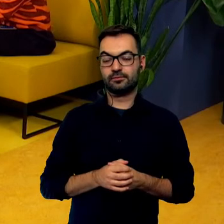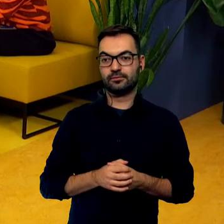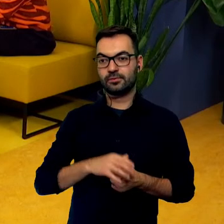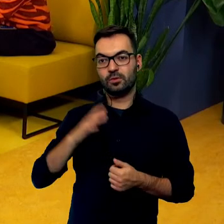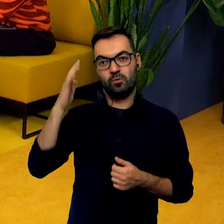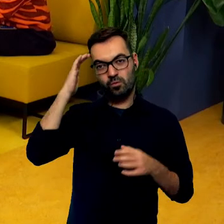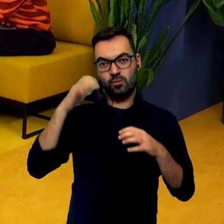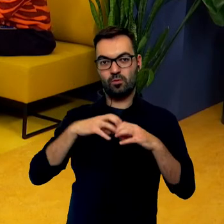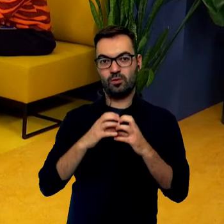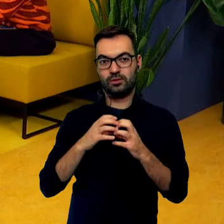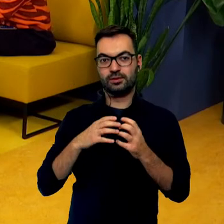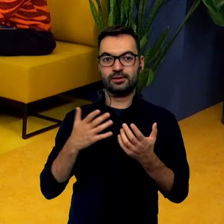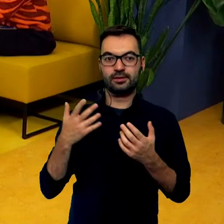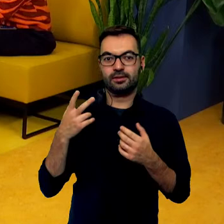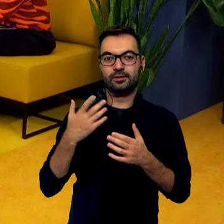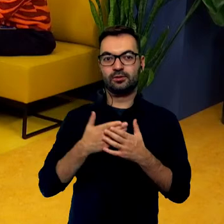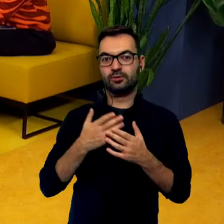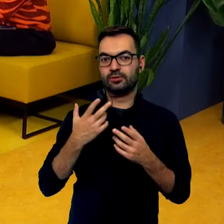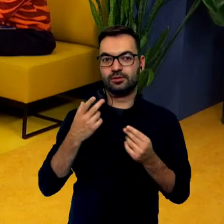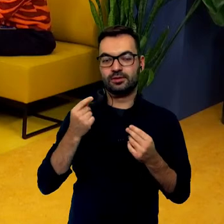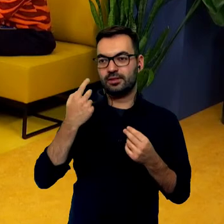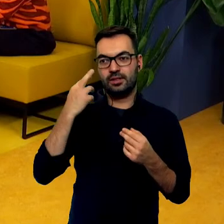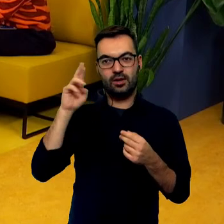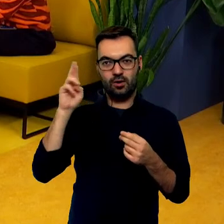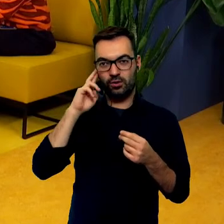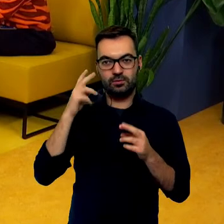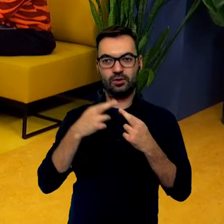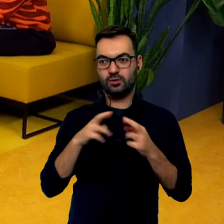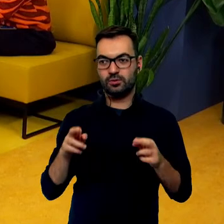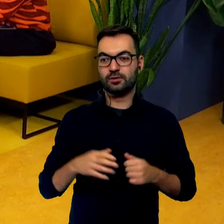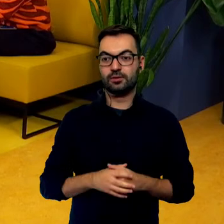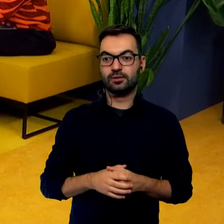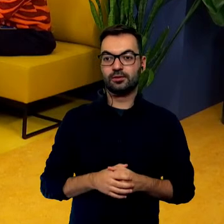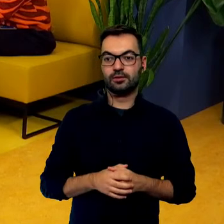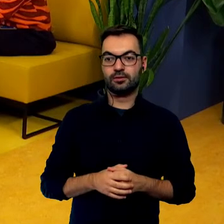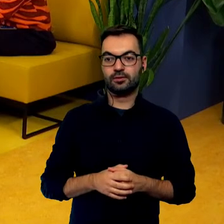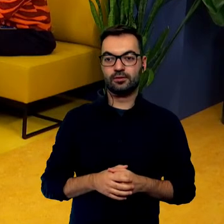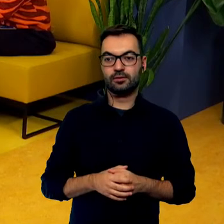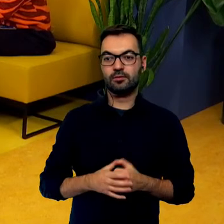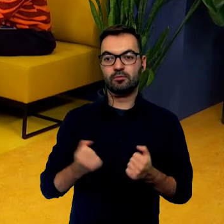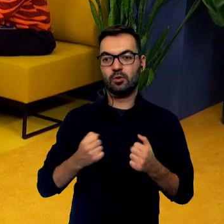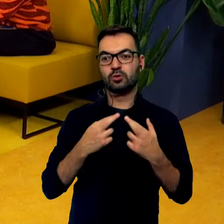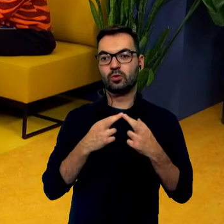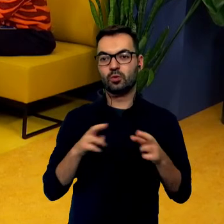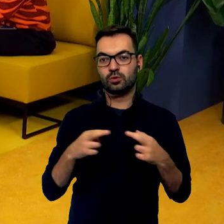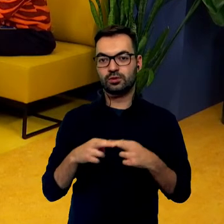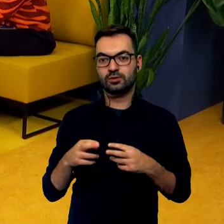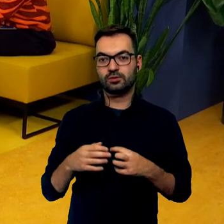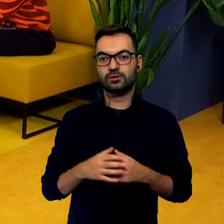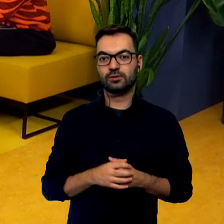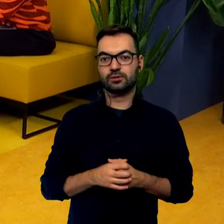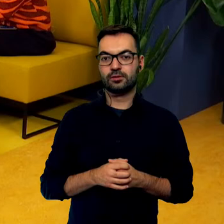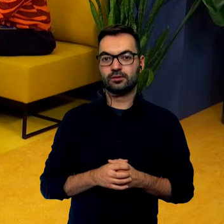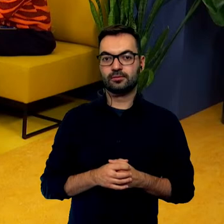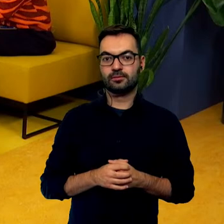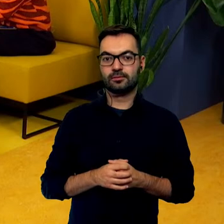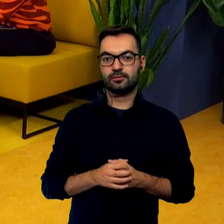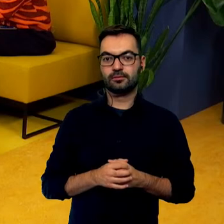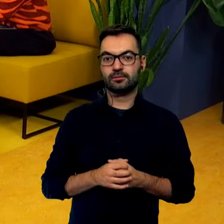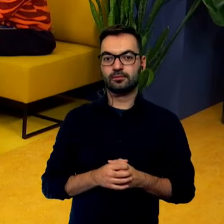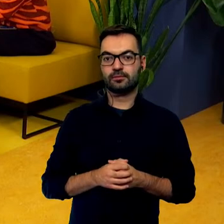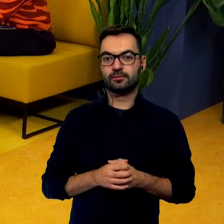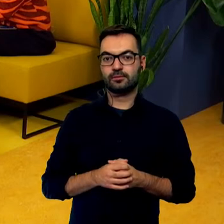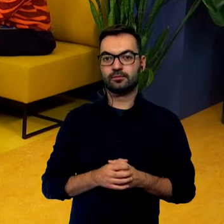mózg już przestaje, że tak powiem, rozróżniać albo mocno różnicować to, że moje